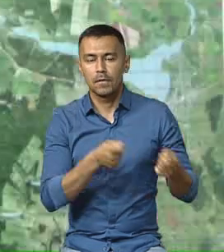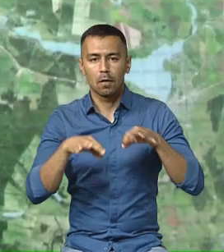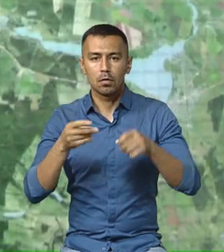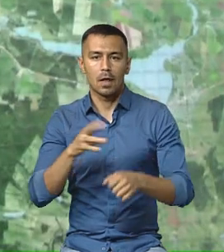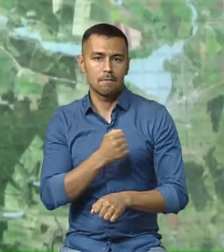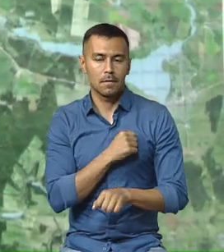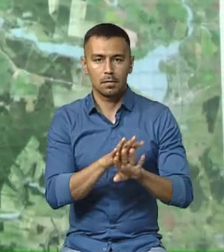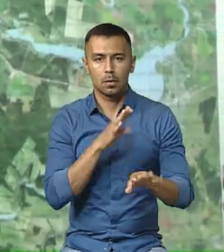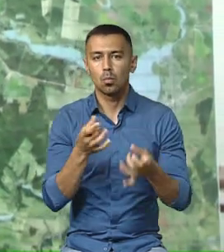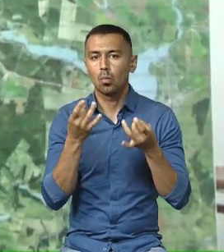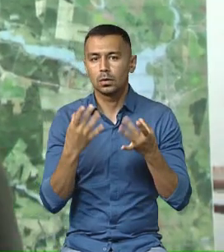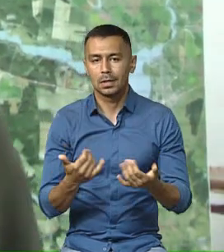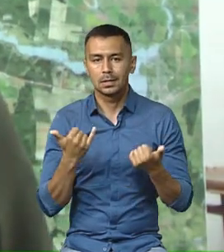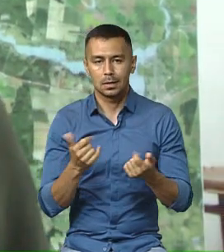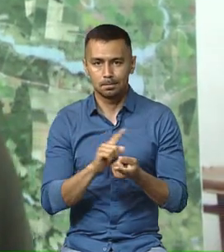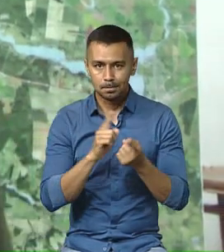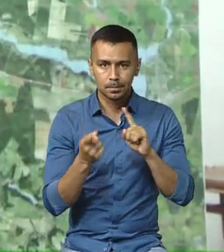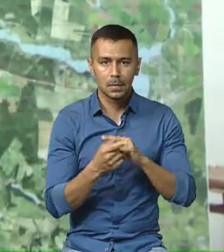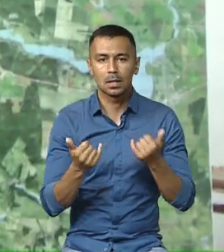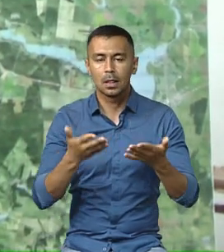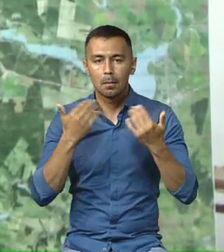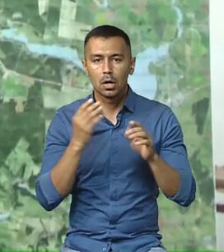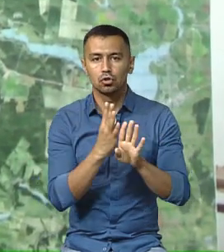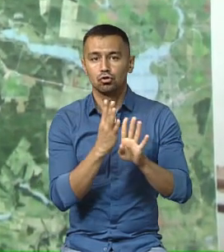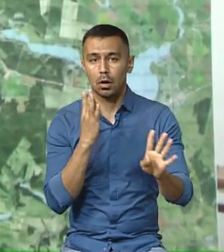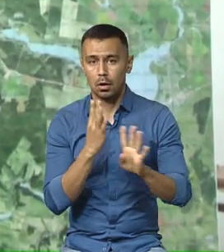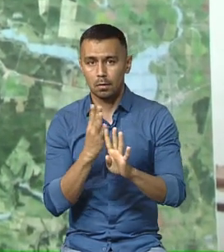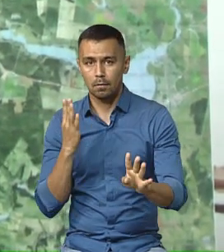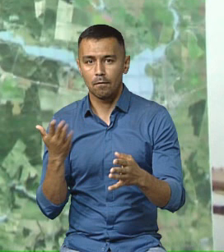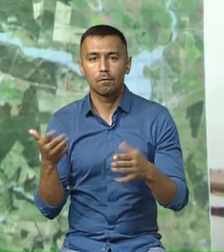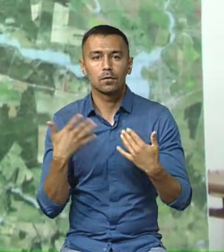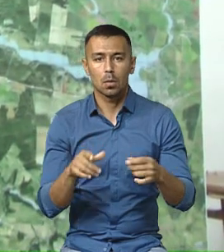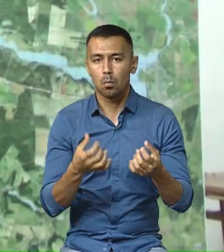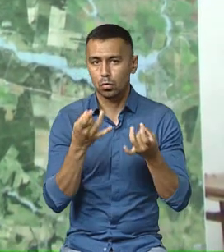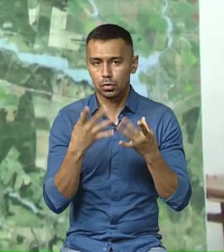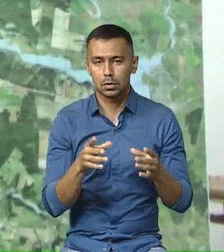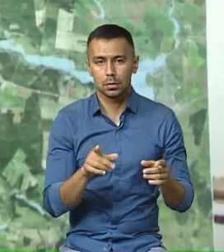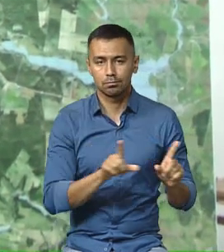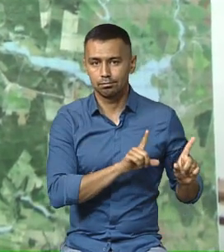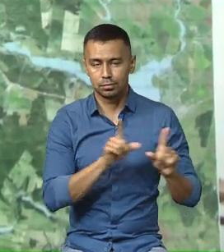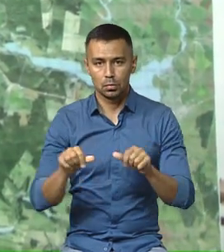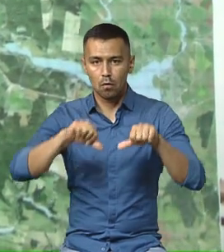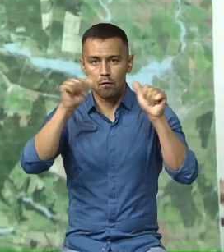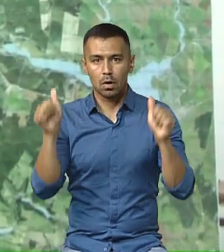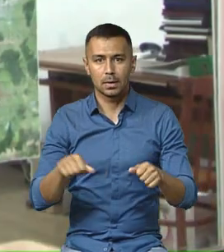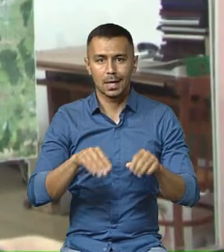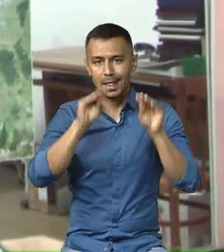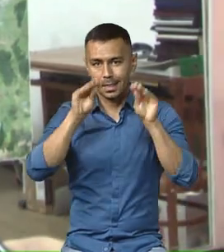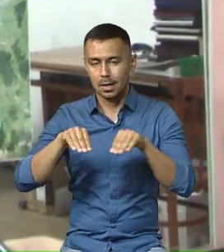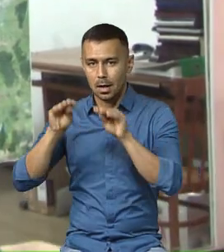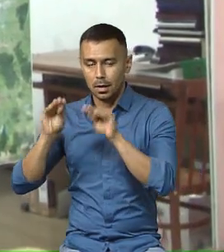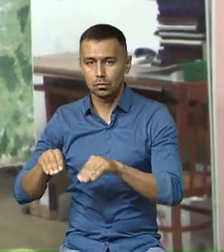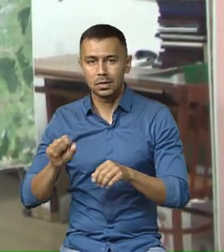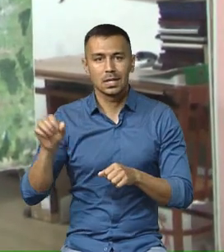війська. Простіше зараз стало, тому що немає черг, вже простіше заїхати, оформити декларацію. З